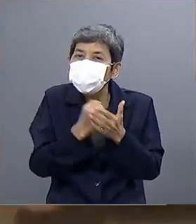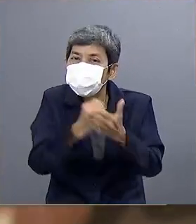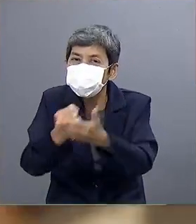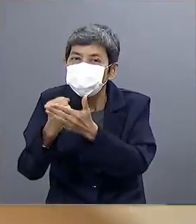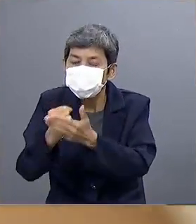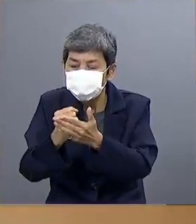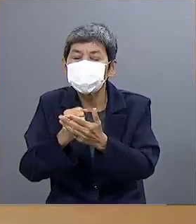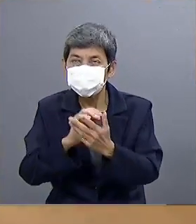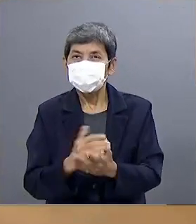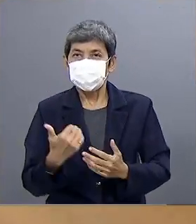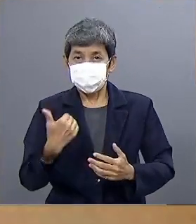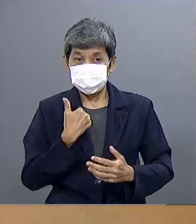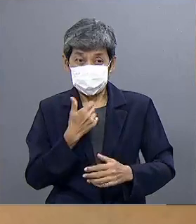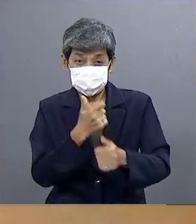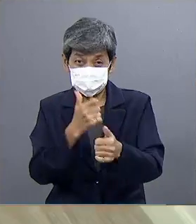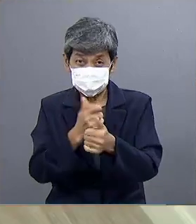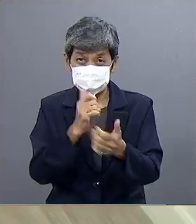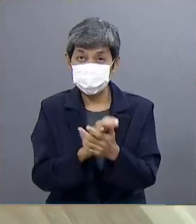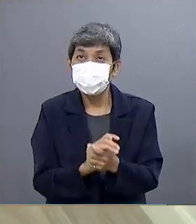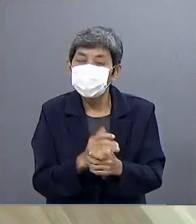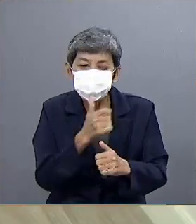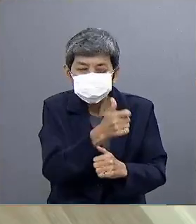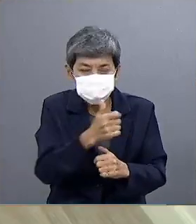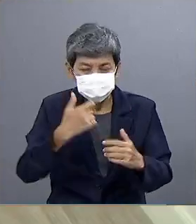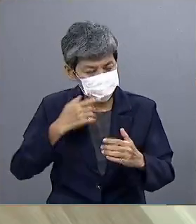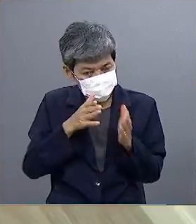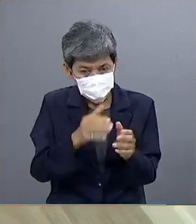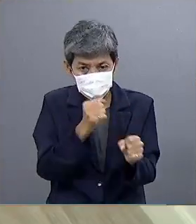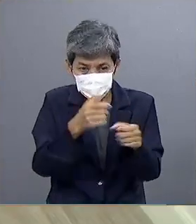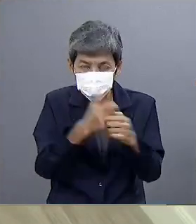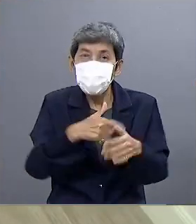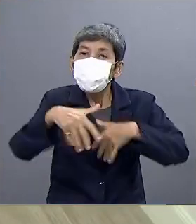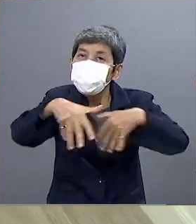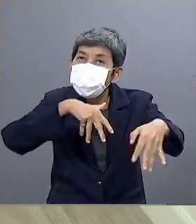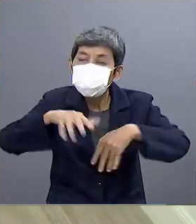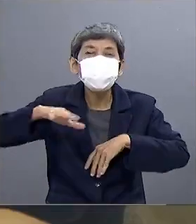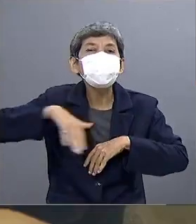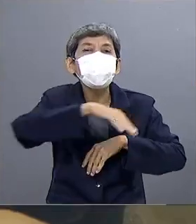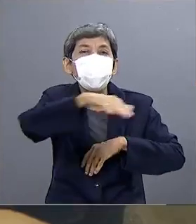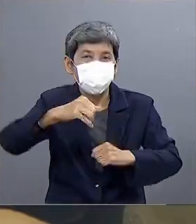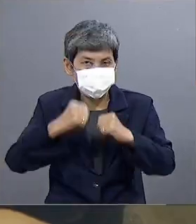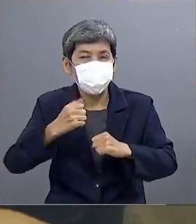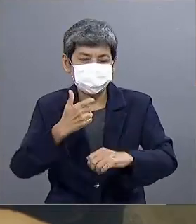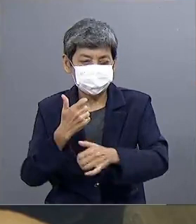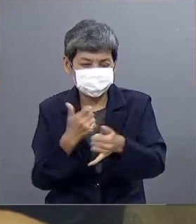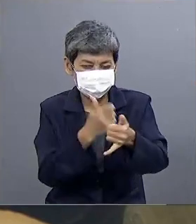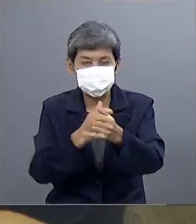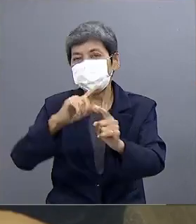ดยลดการฉีดแบบปูพรมและคาดหวังว่าจะฉีดให้กับประชาชนทั่วไปให้ได้มากที่สุดในเดือนสิงหา